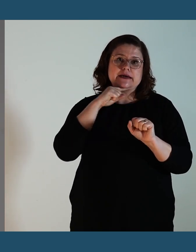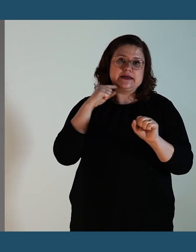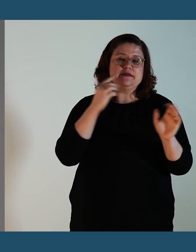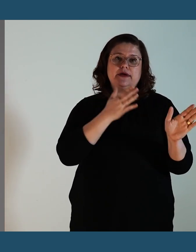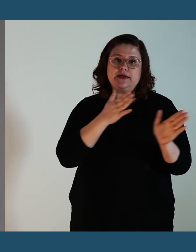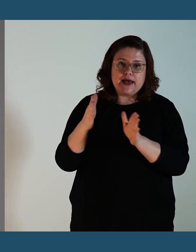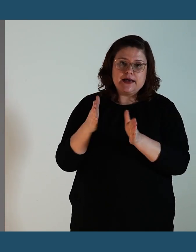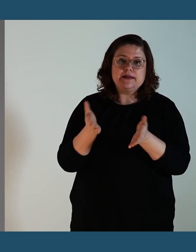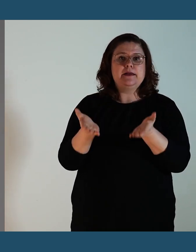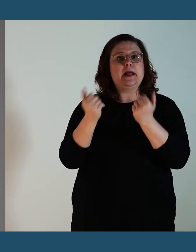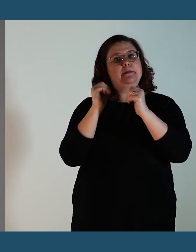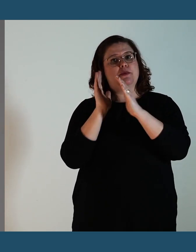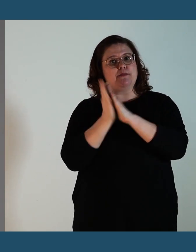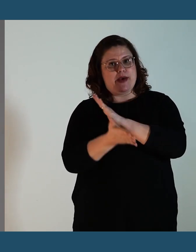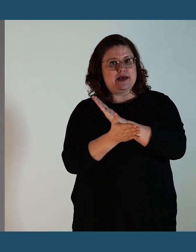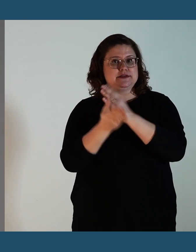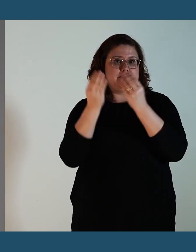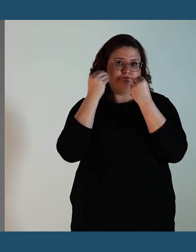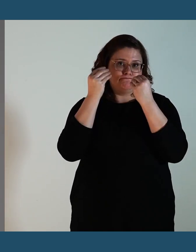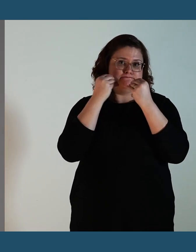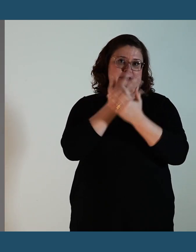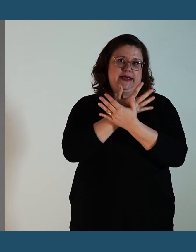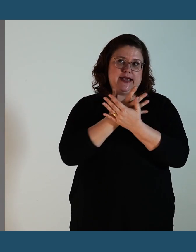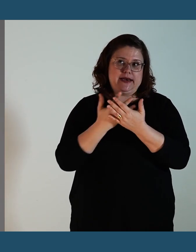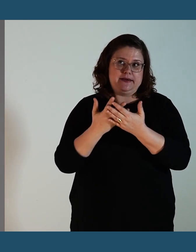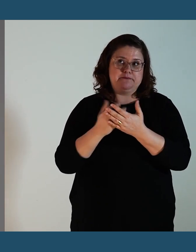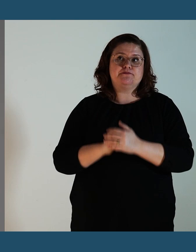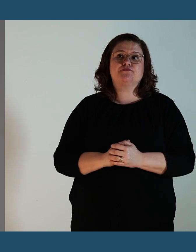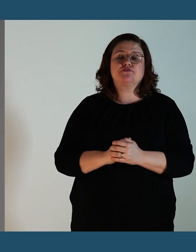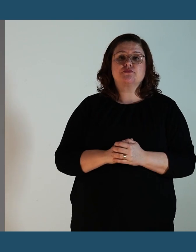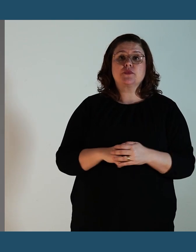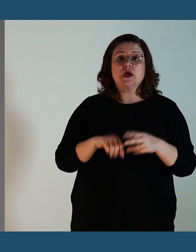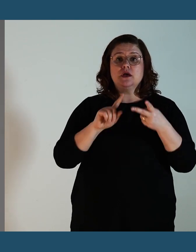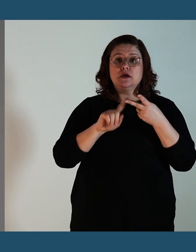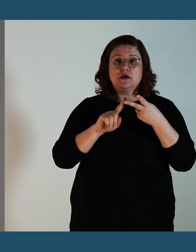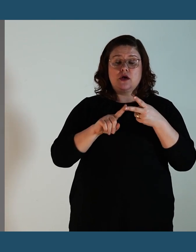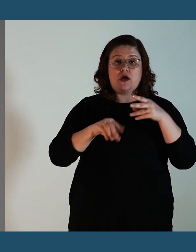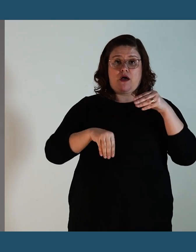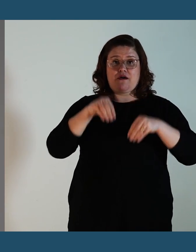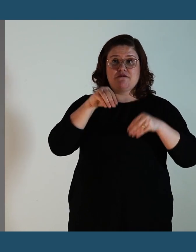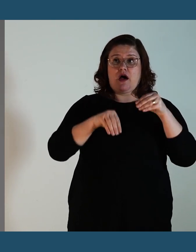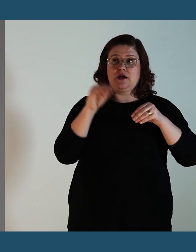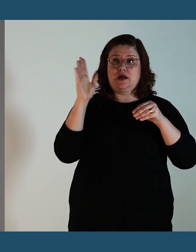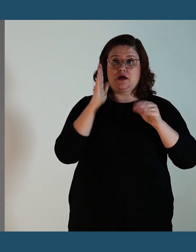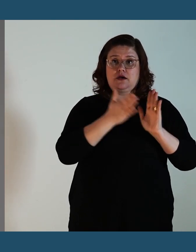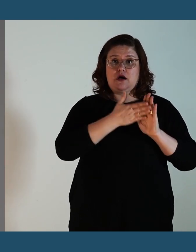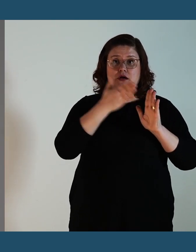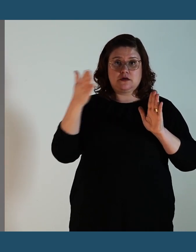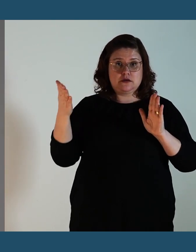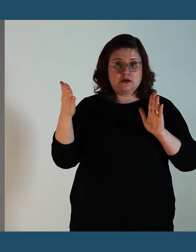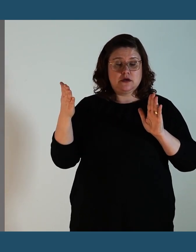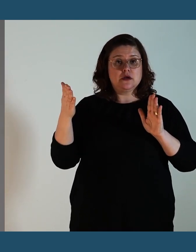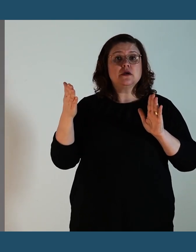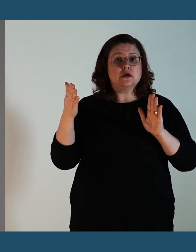helposti saatavilla. Mutta sitten myös se, että esimerkiksi vaalien aikaan, niin kyllä mun mielestä meillä pitäisi olla myös niin